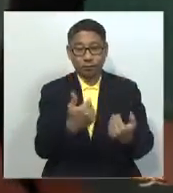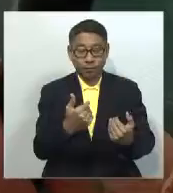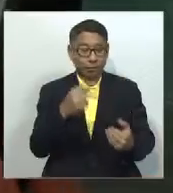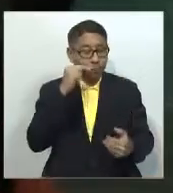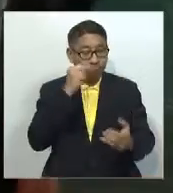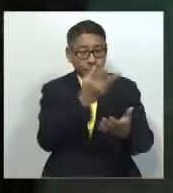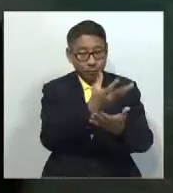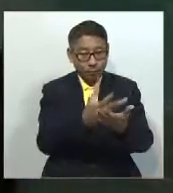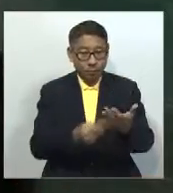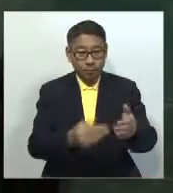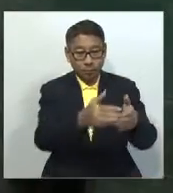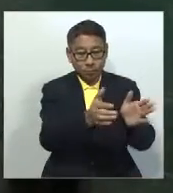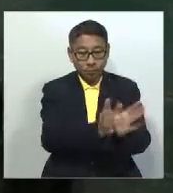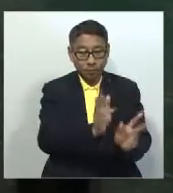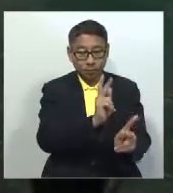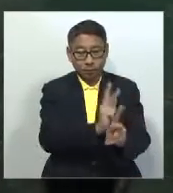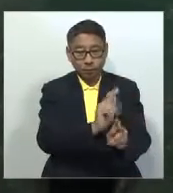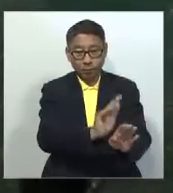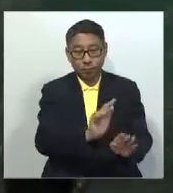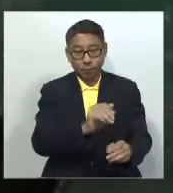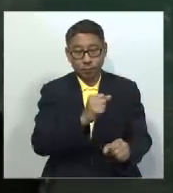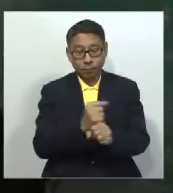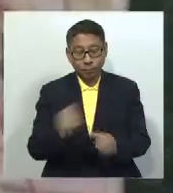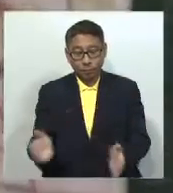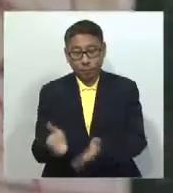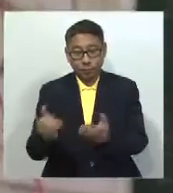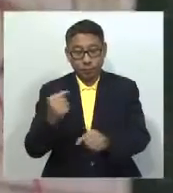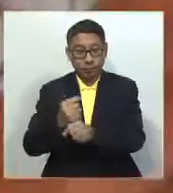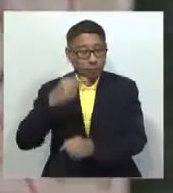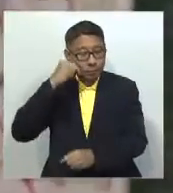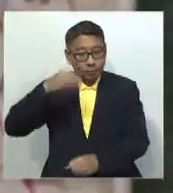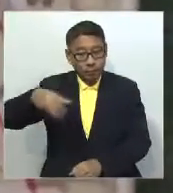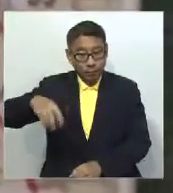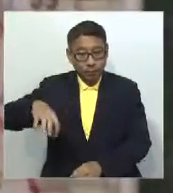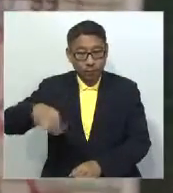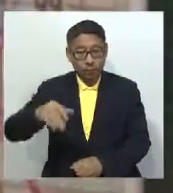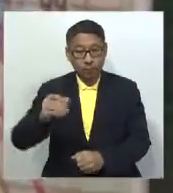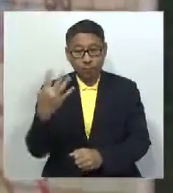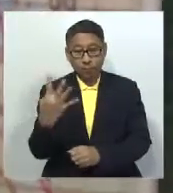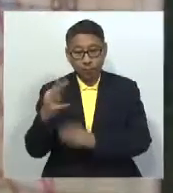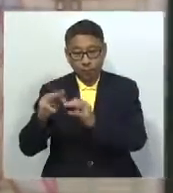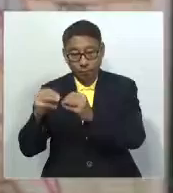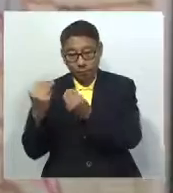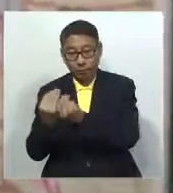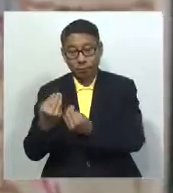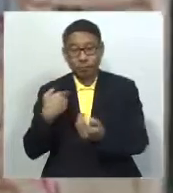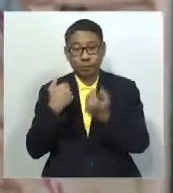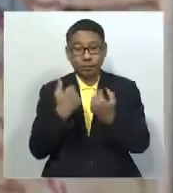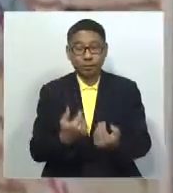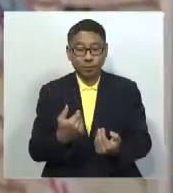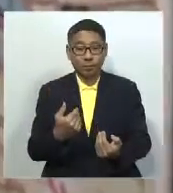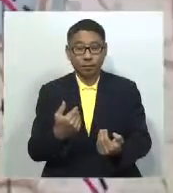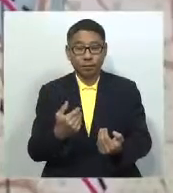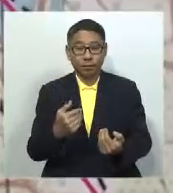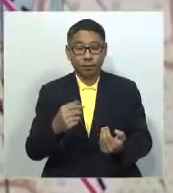น้ำที่เหลืออยู่ในอ่างเก็บน้ำห้วยเตยจะมีการนำไปสนับสนุนการประปาในหมู่บ้านหนองแวง4หมู่บ้านตำบลท่าพระ